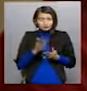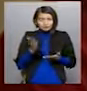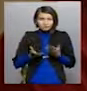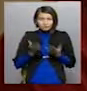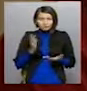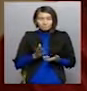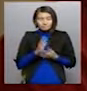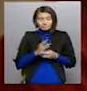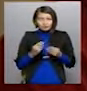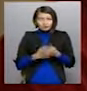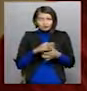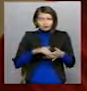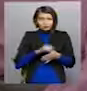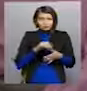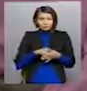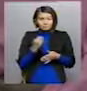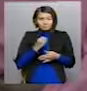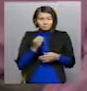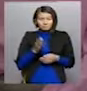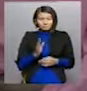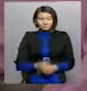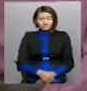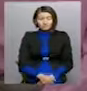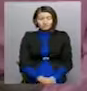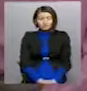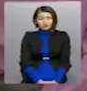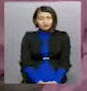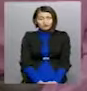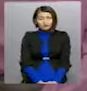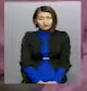жақсартуға, әл-ауқатын өсіруге бағытталған құжат. Қуандықтан Абас, Ниязбек Смағұл, Ертіс ақпарат.